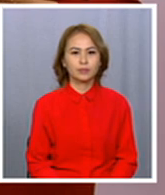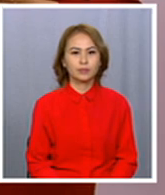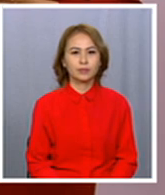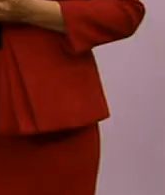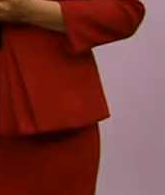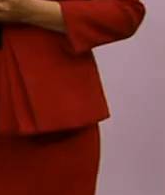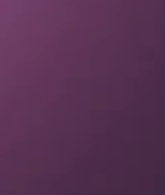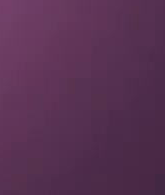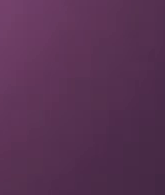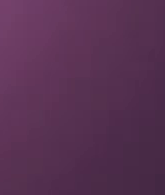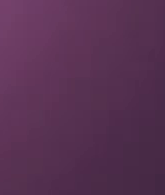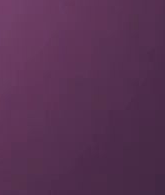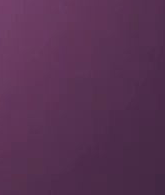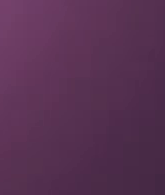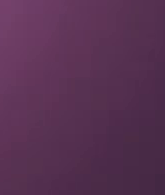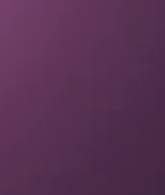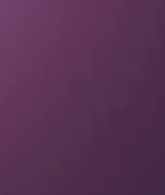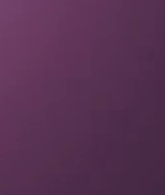болыңдар балалар.